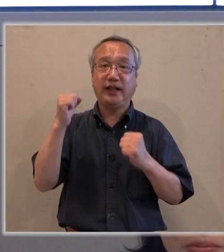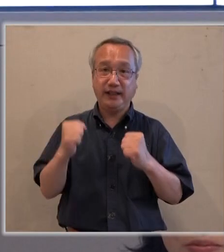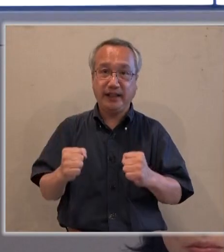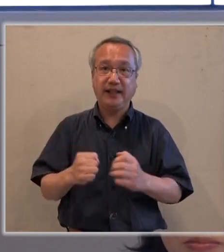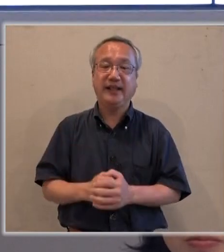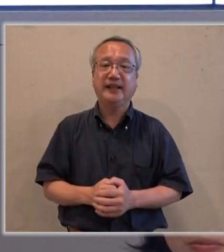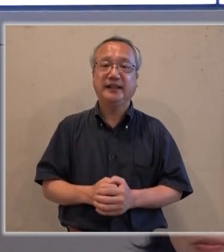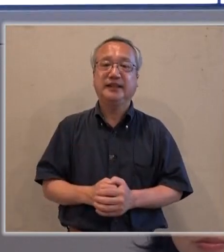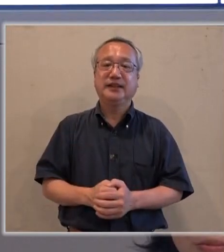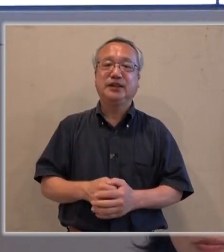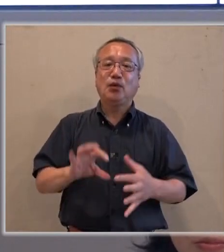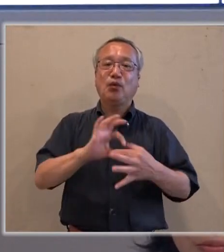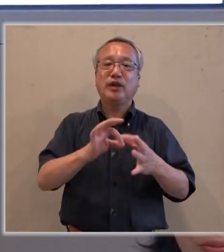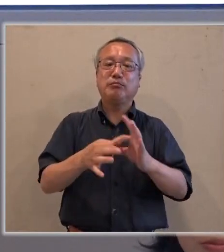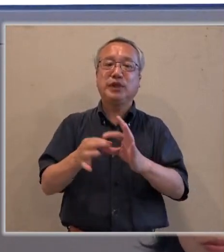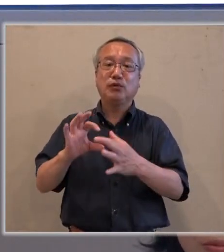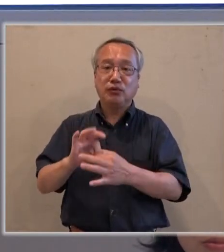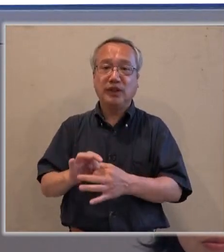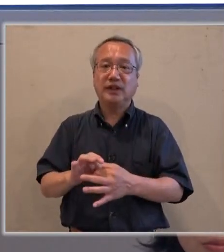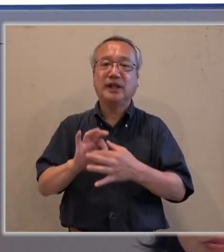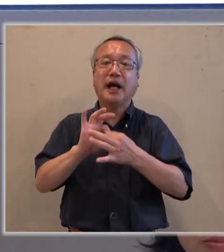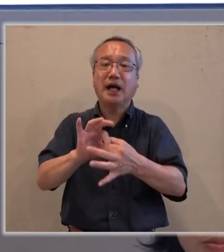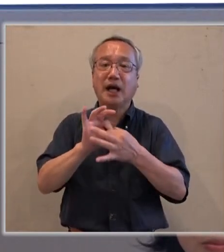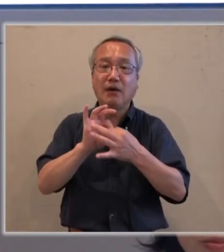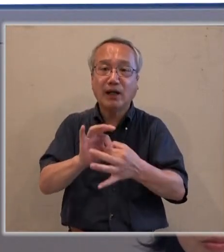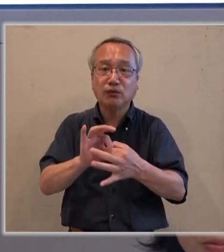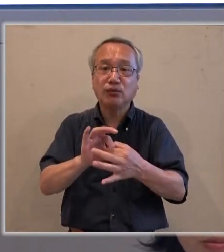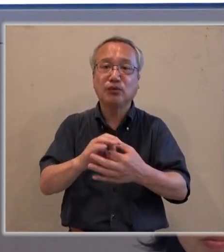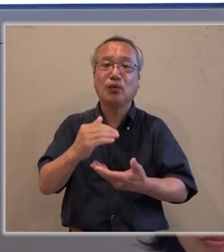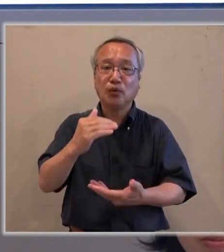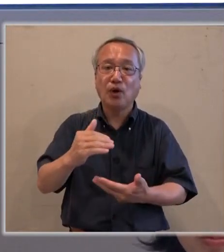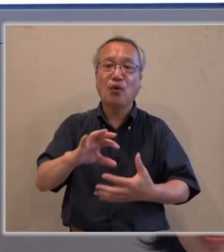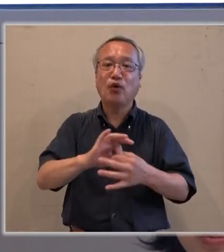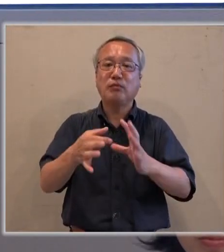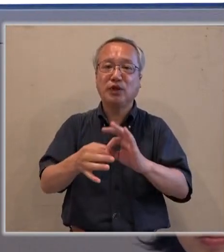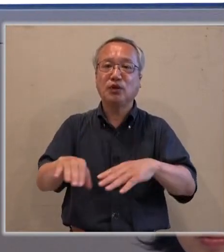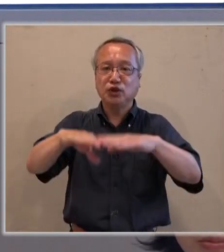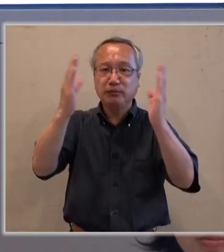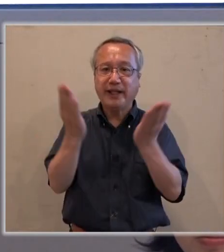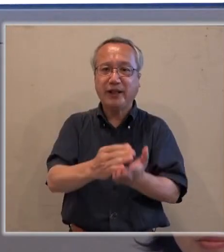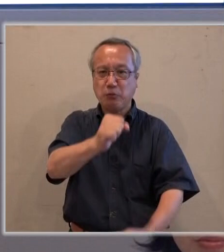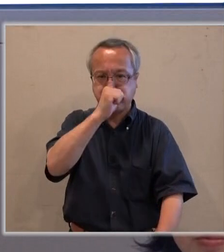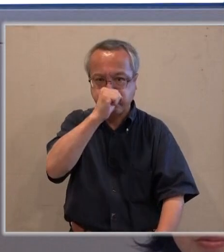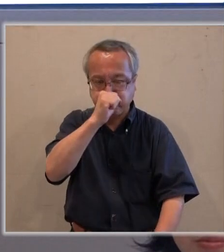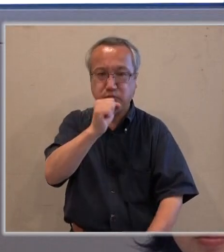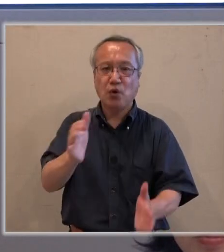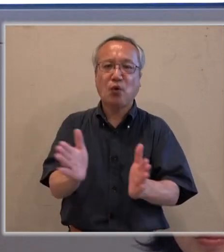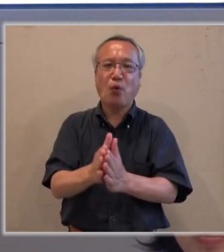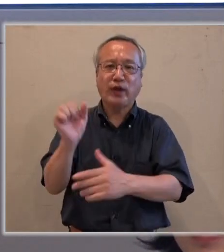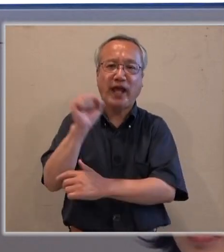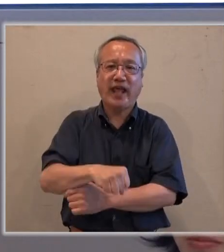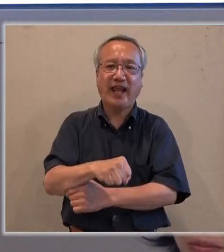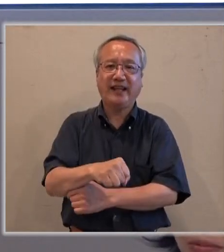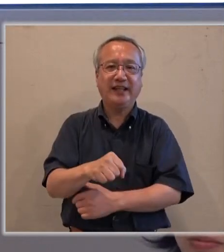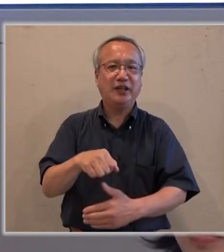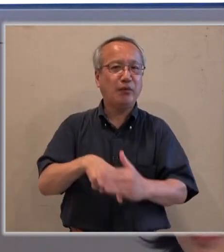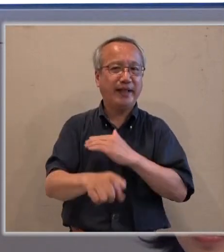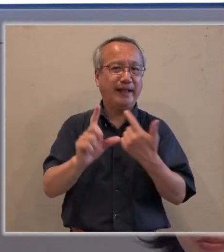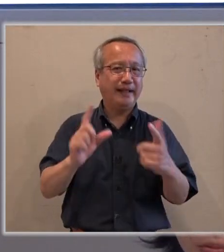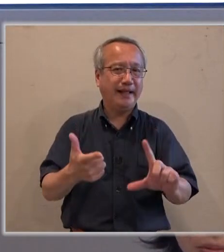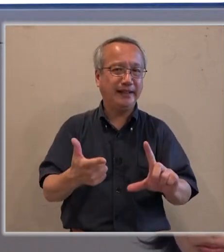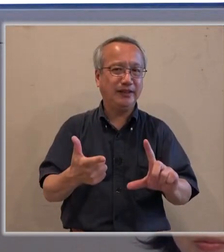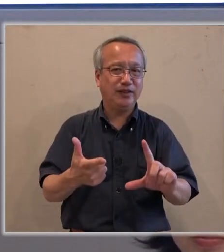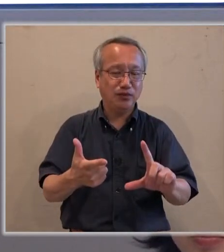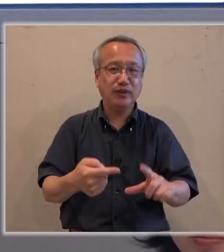で、オリンピックに関わっているということがイコールオリンピックの全てを肯定するわけではないというところが僕は結構大事なポイントだと思うんです